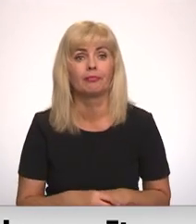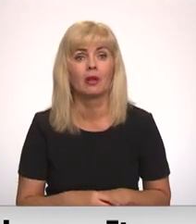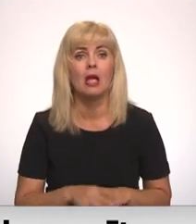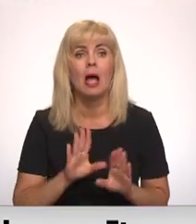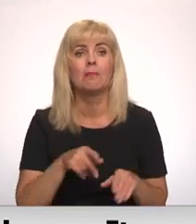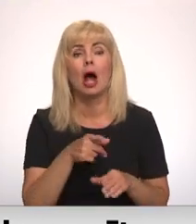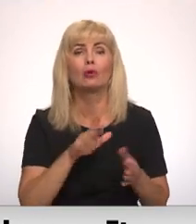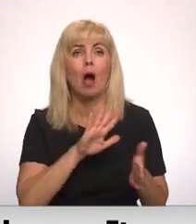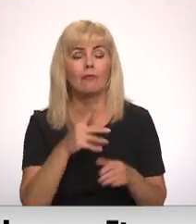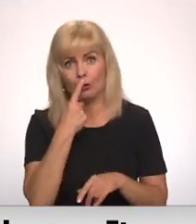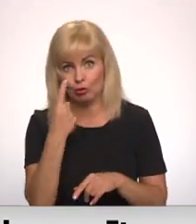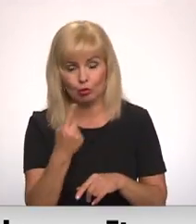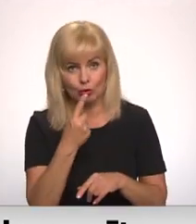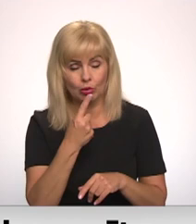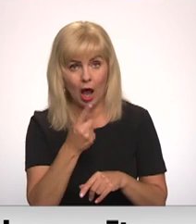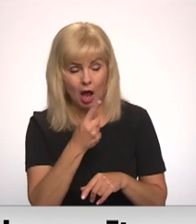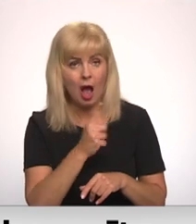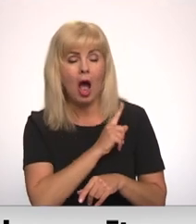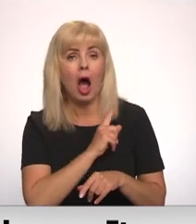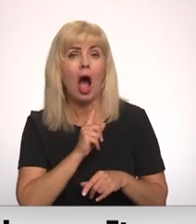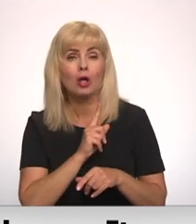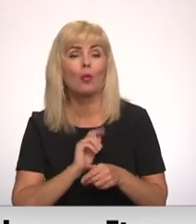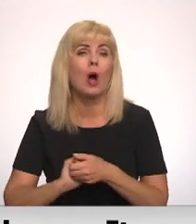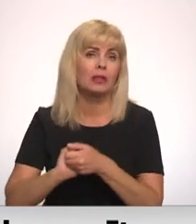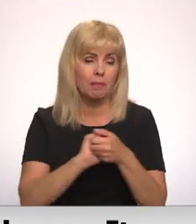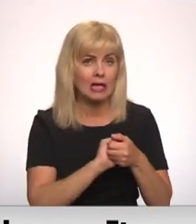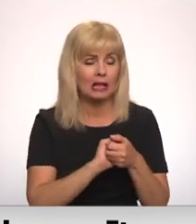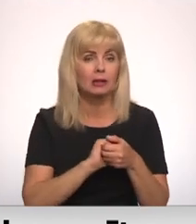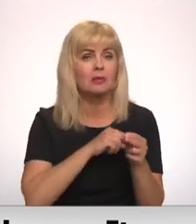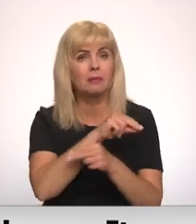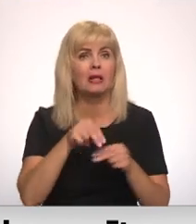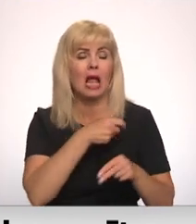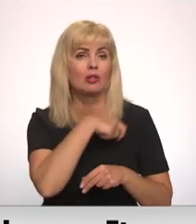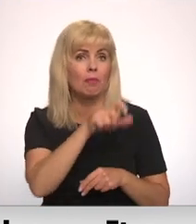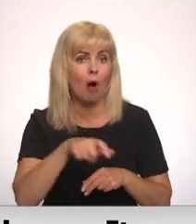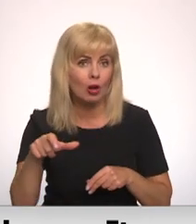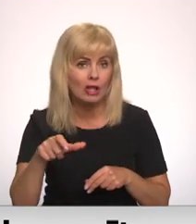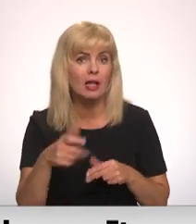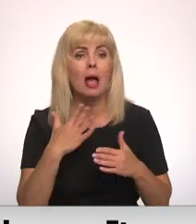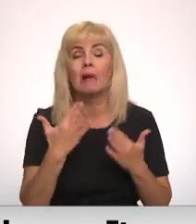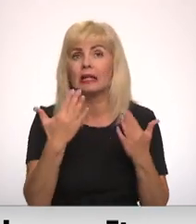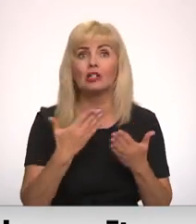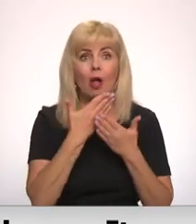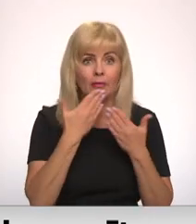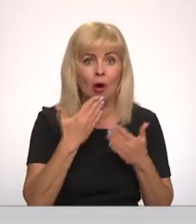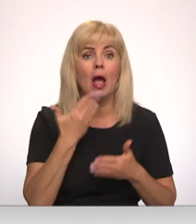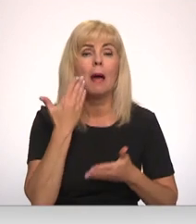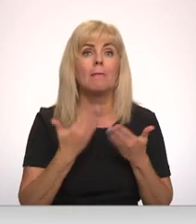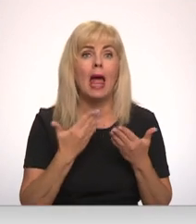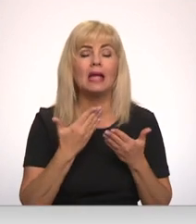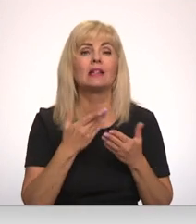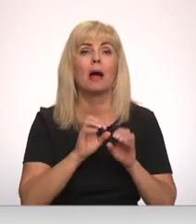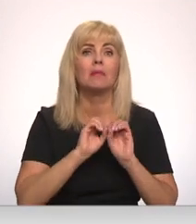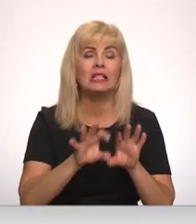Par to aptuveni stundu arotbiedrības vadības sprieda ar politiķiem, pie kopsaucēja vēl nenonāca. Mēģināsim vēlreiz izskaidrot